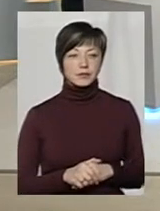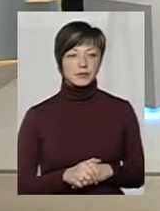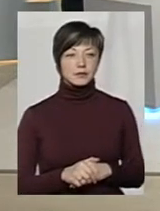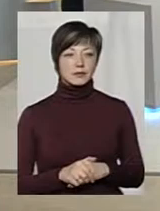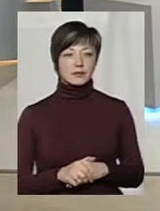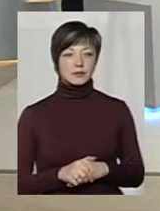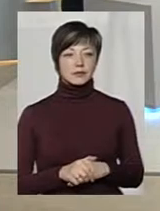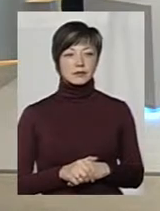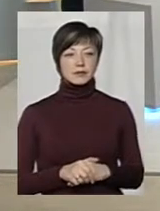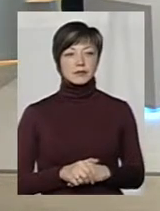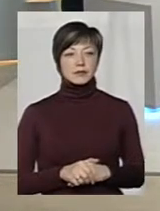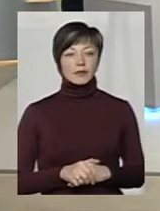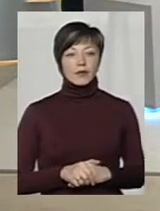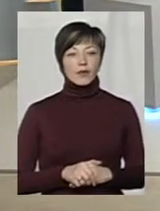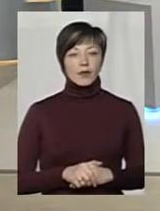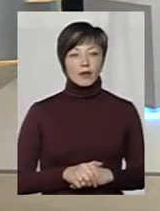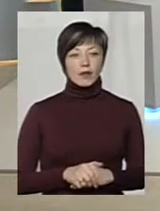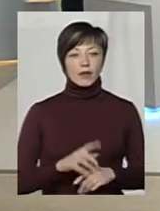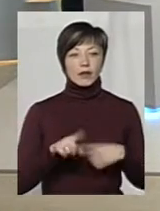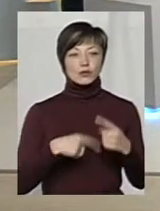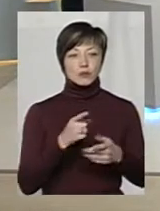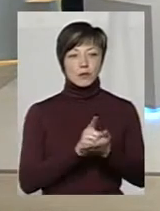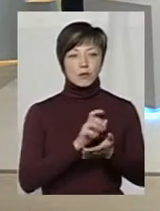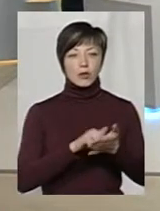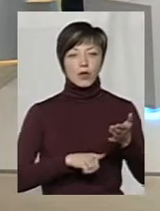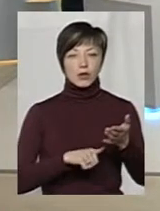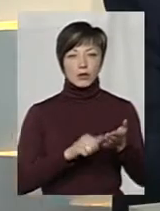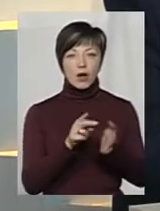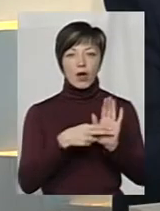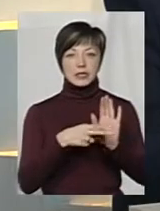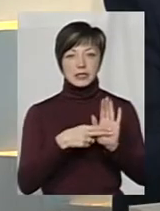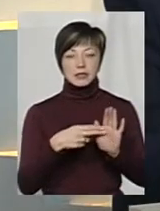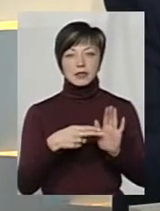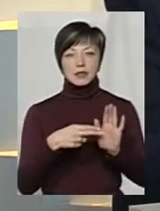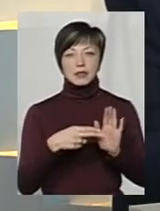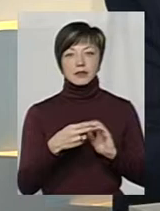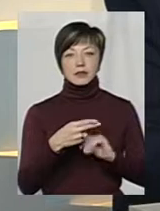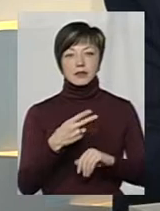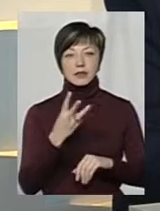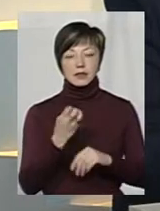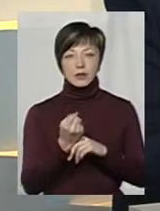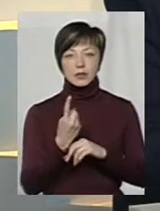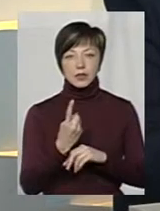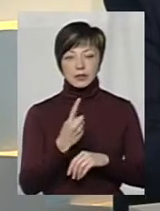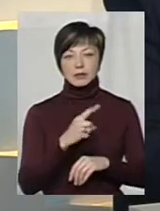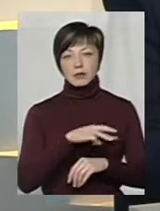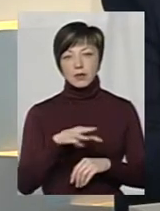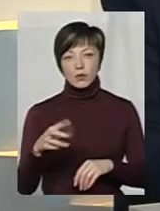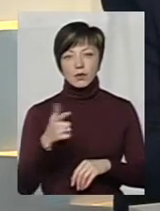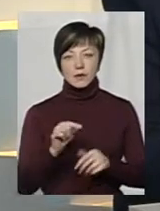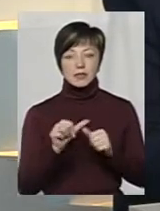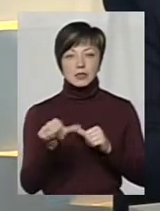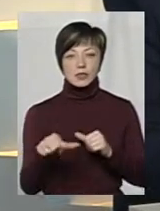гривень. Наступним є акцизний податок, який надійшов 311,8 тисяч мільйонів гривень, із